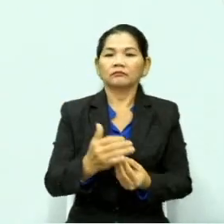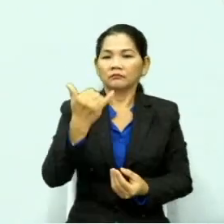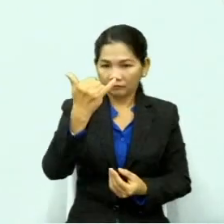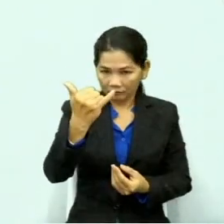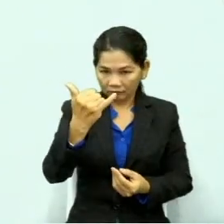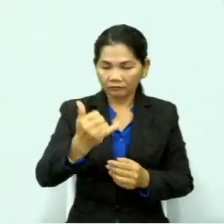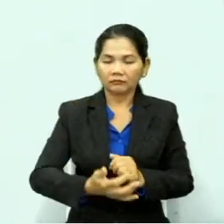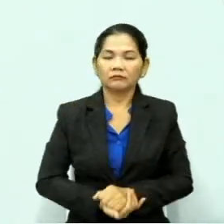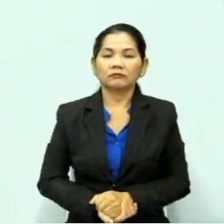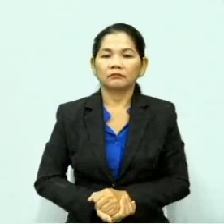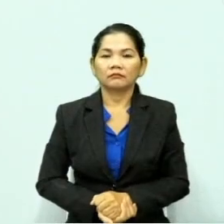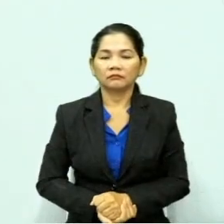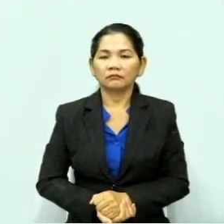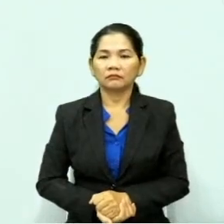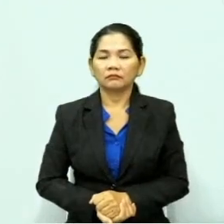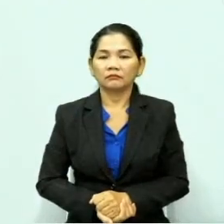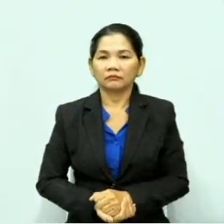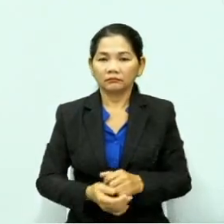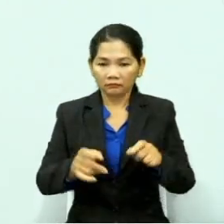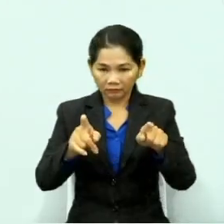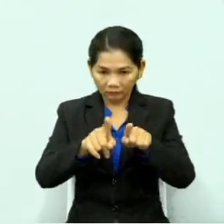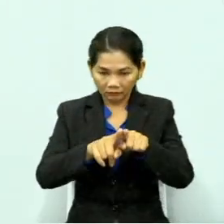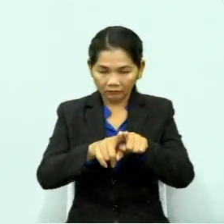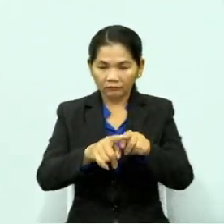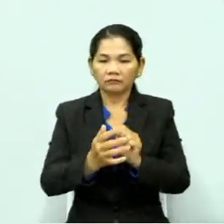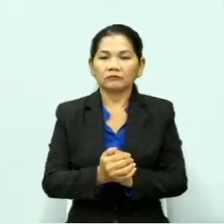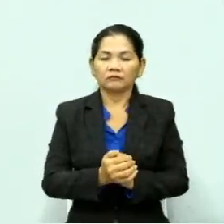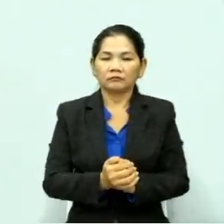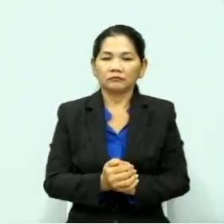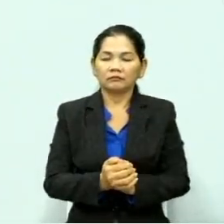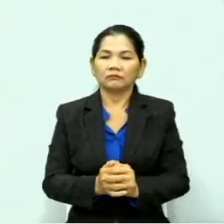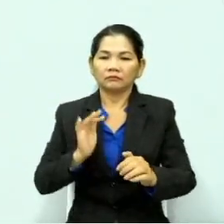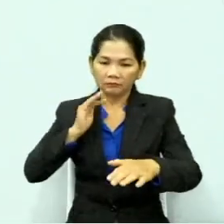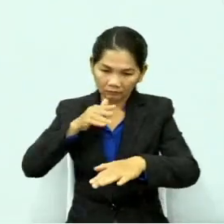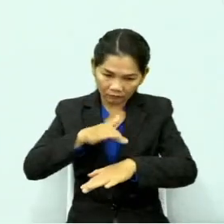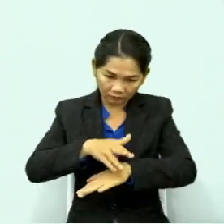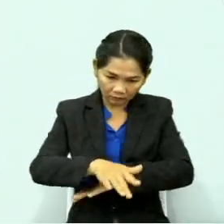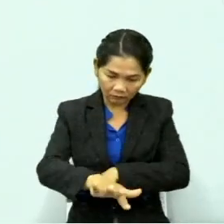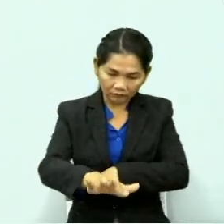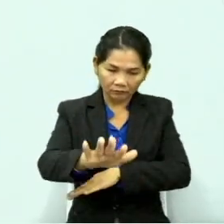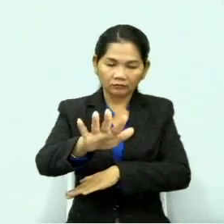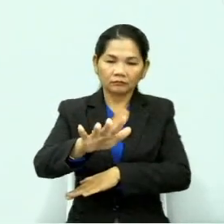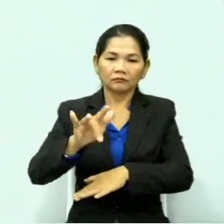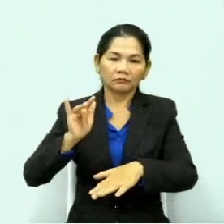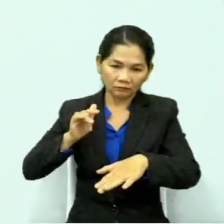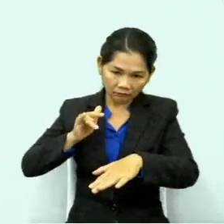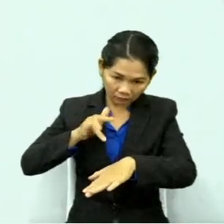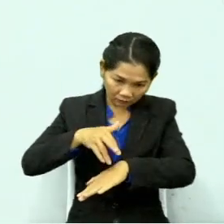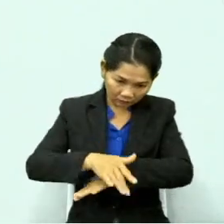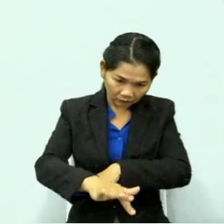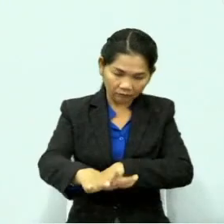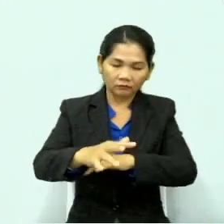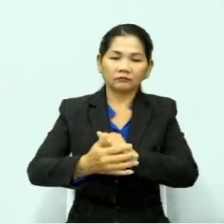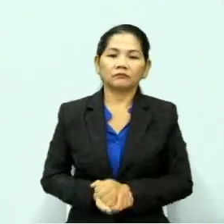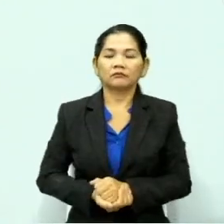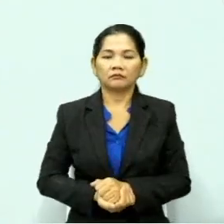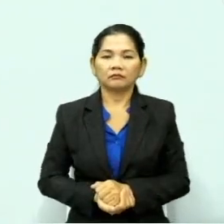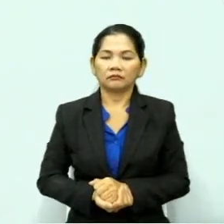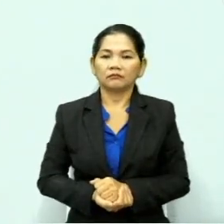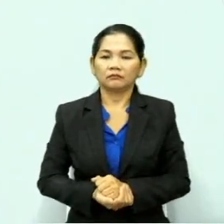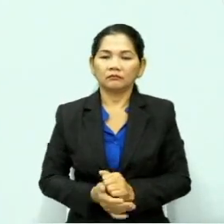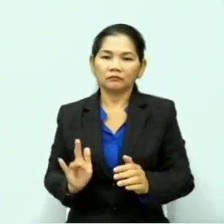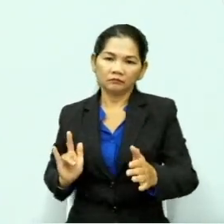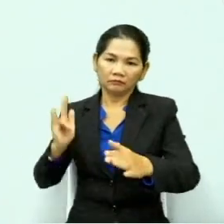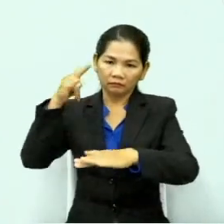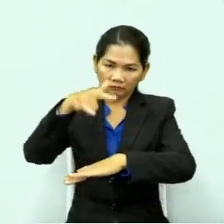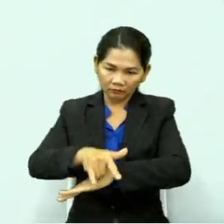muối còn lại đôi chìa tật chúa sáng mà nồi rộm tật chúa bù